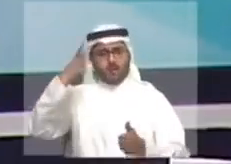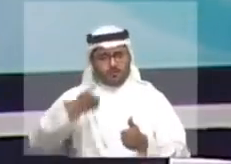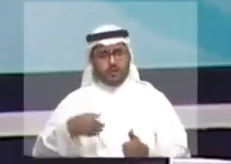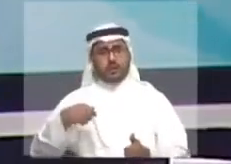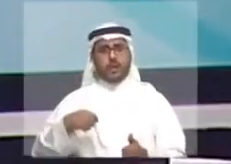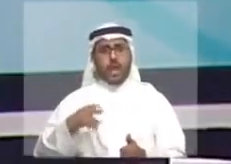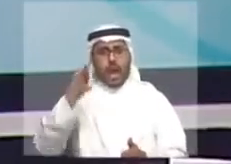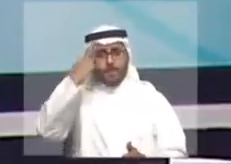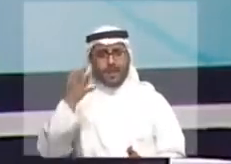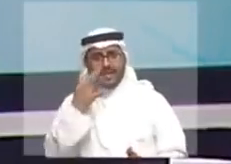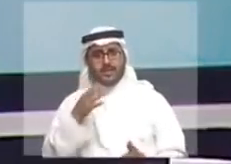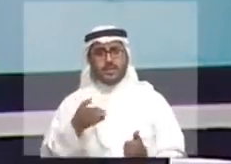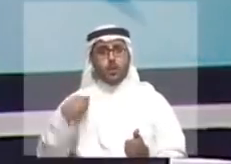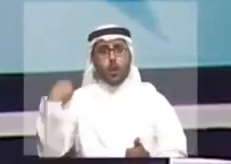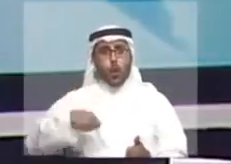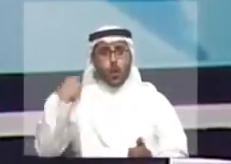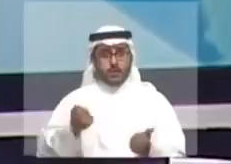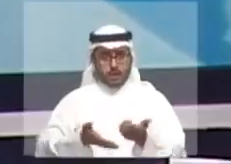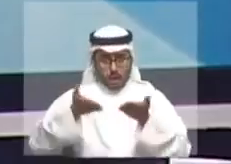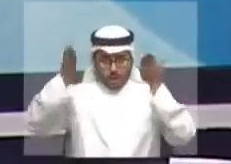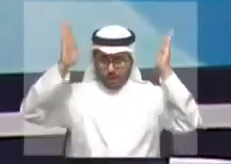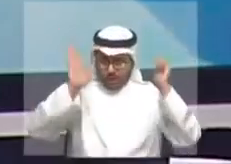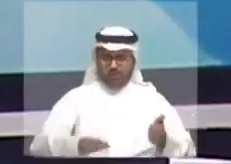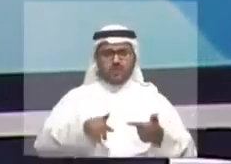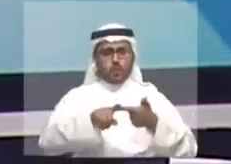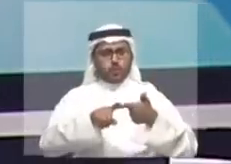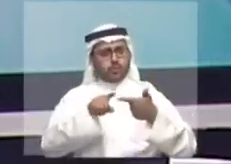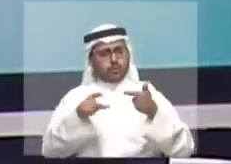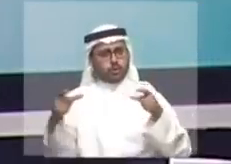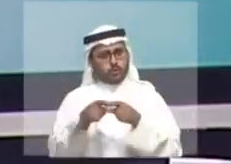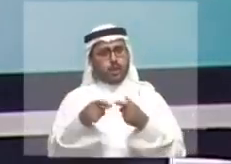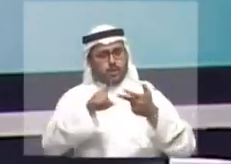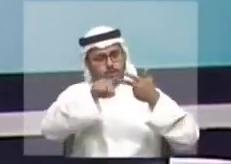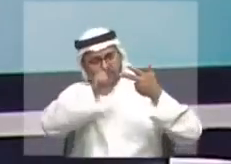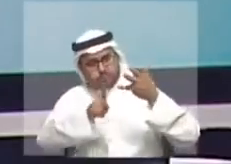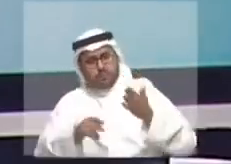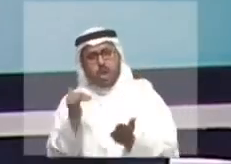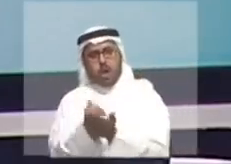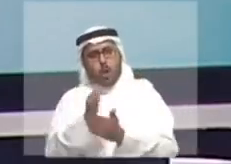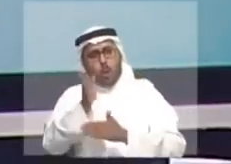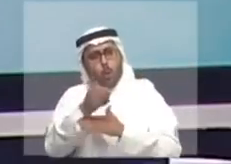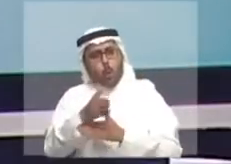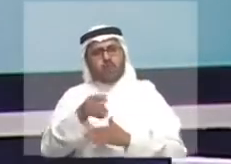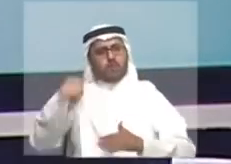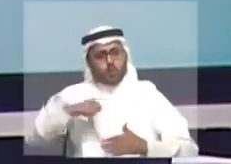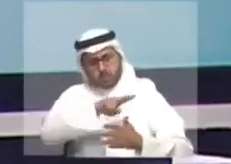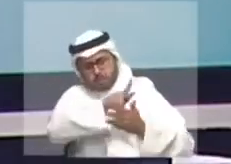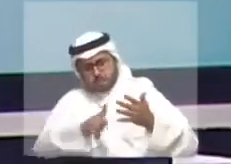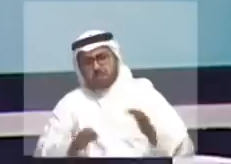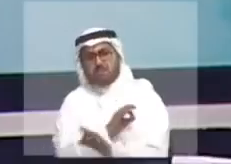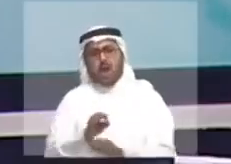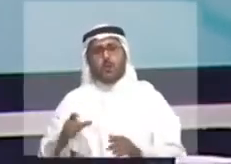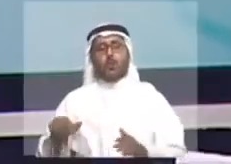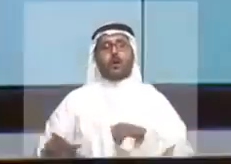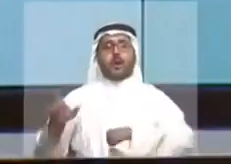الملكي الأمير عبد العزيز بن سعود بن نايف بن عبد العزيز وزير الداخلية وعدد من أصحاب المعالي الوزراء والوفد الرسمي المرافق